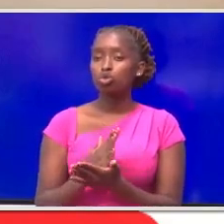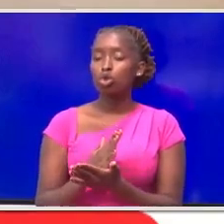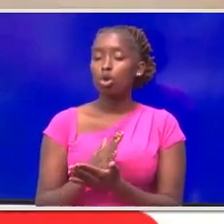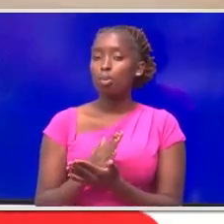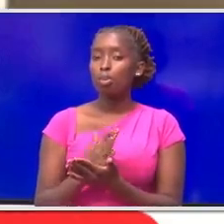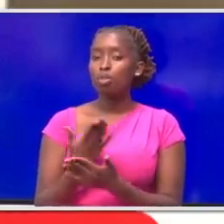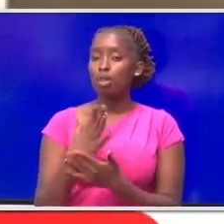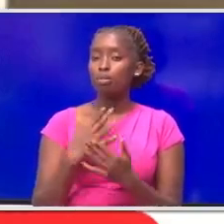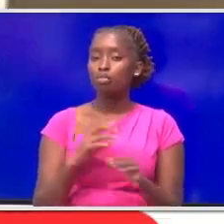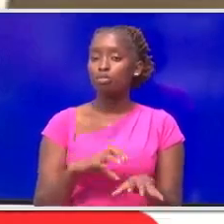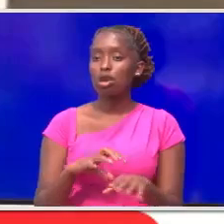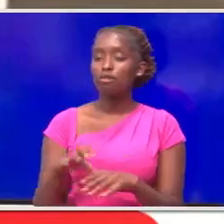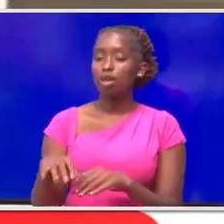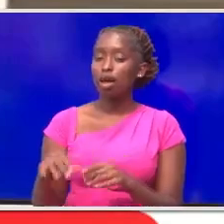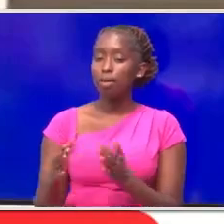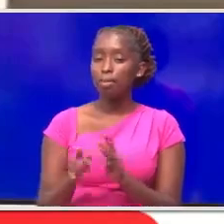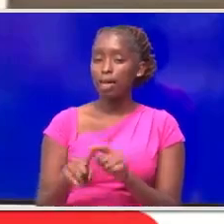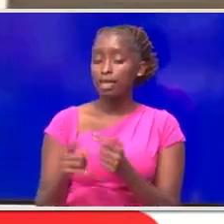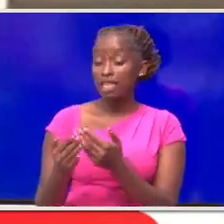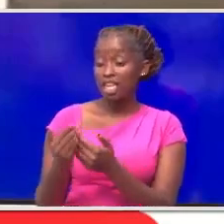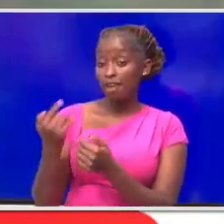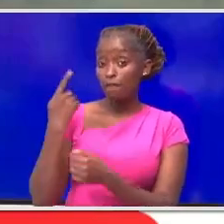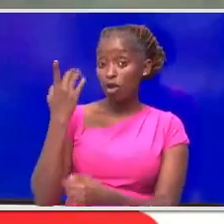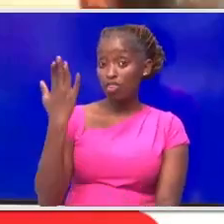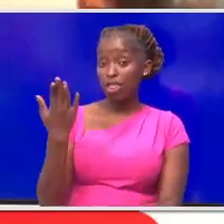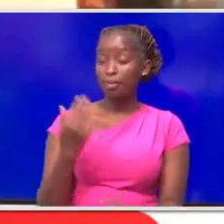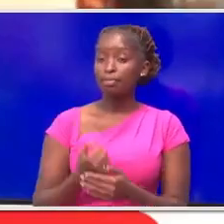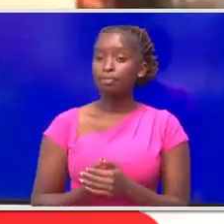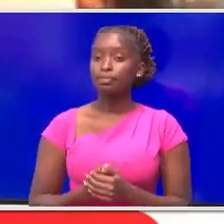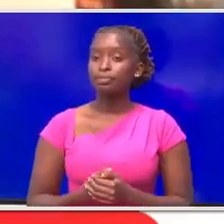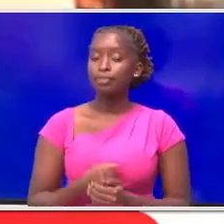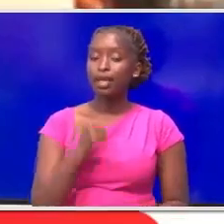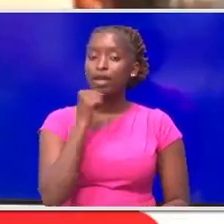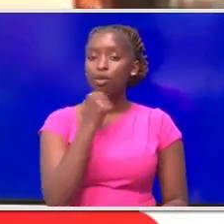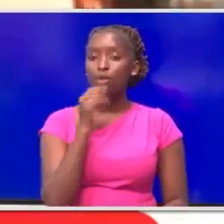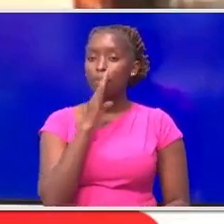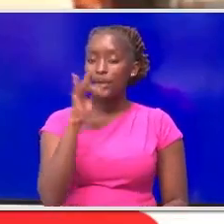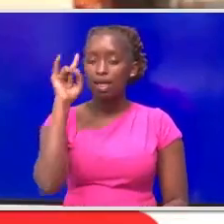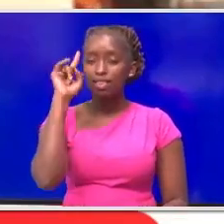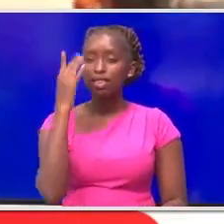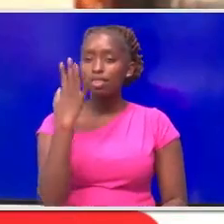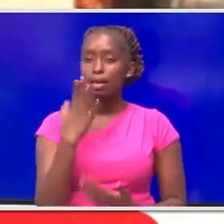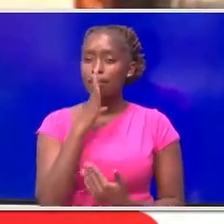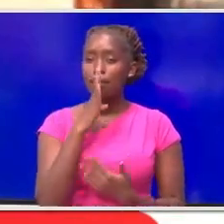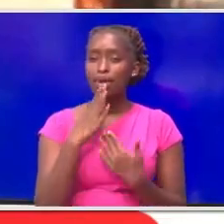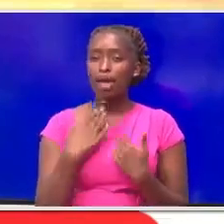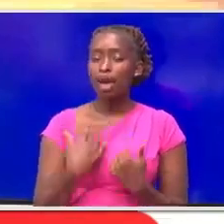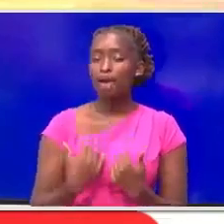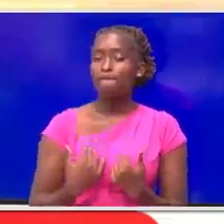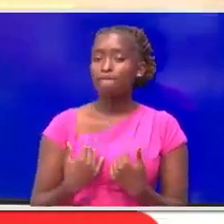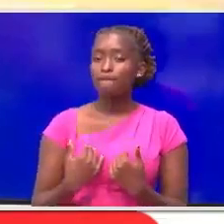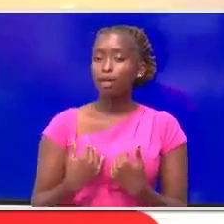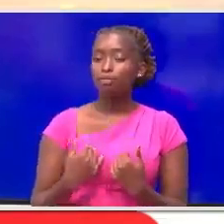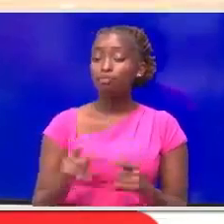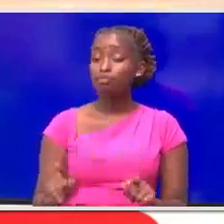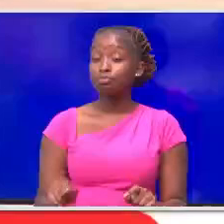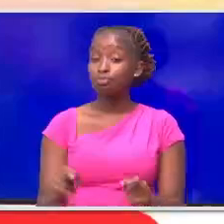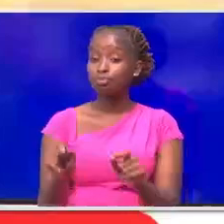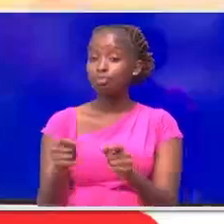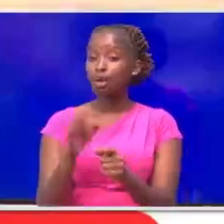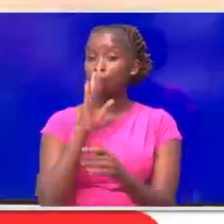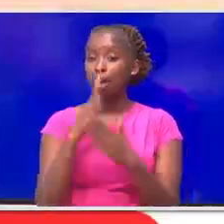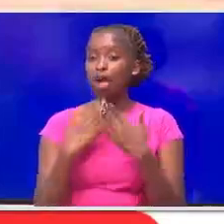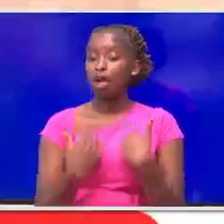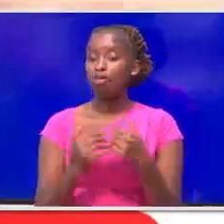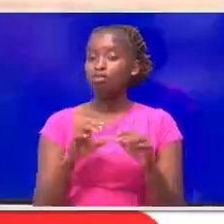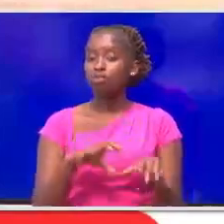take care of them. Unyama unaohusishwa na kuwatoa uhai wazee wanaodhaniwa kuwa wachawi unasikitisha. Kudharauliwa na kuaibishwa mbele ya